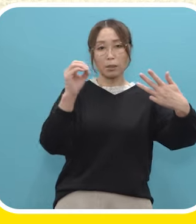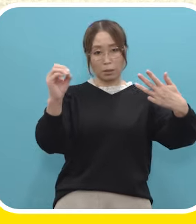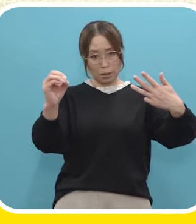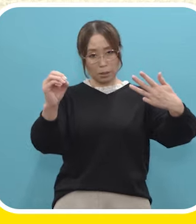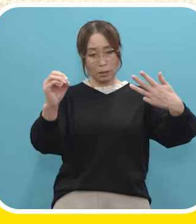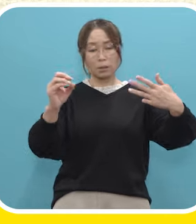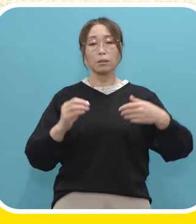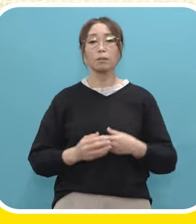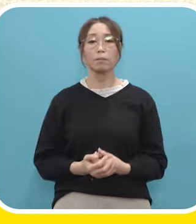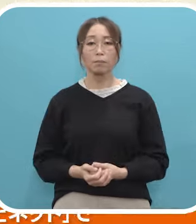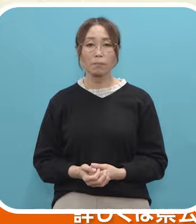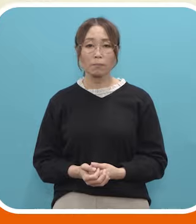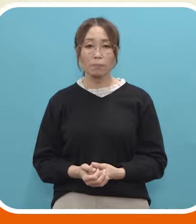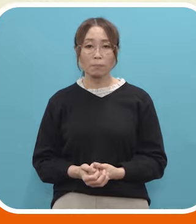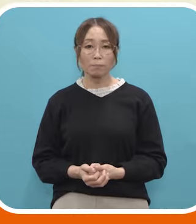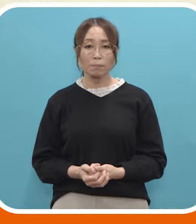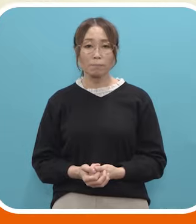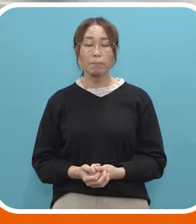シャープ8000です。